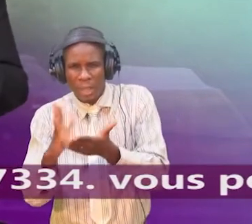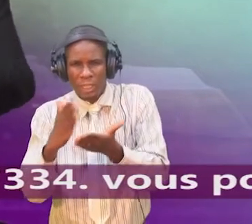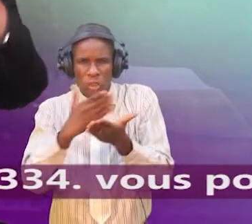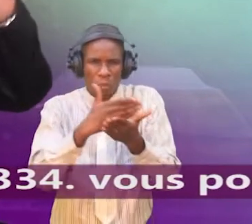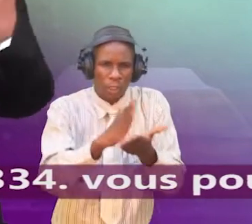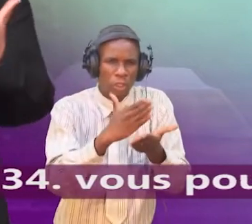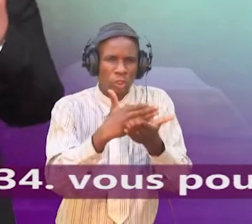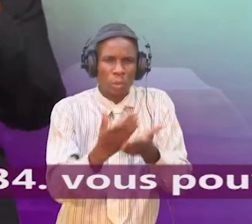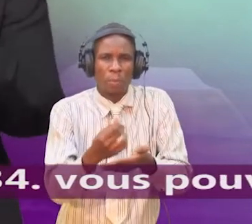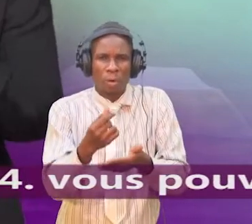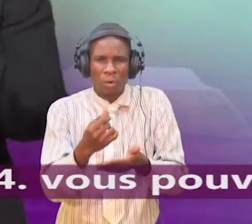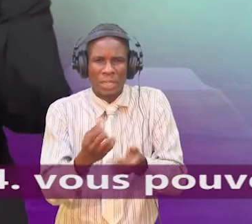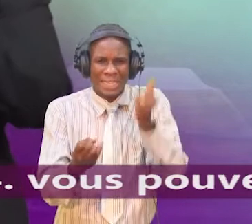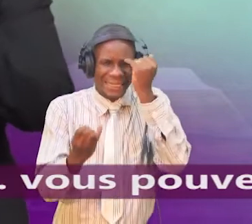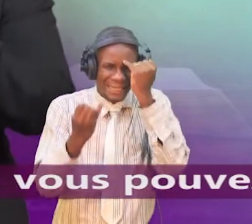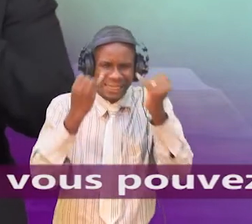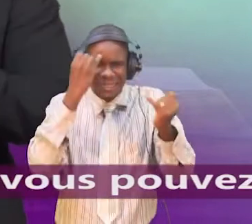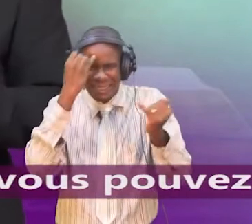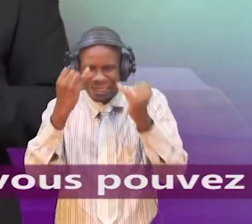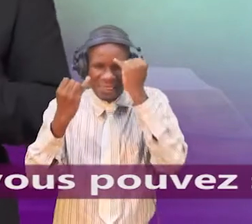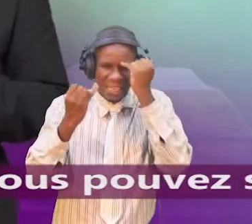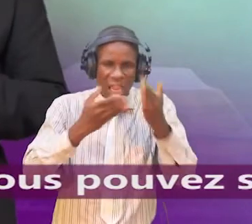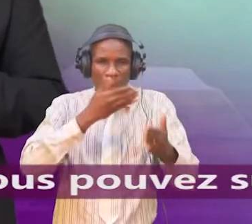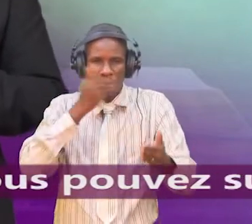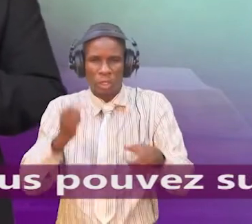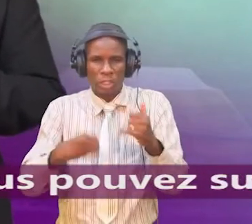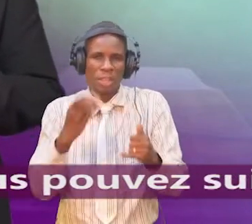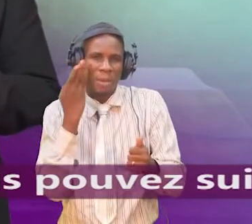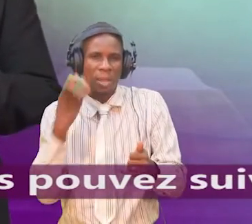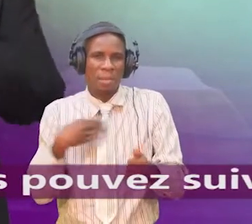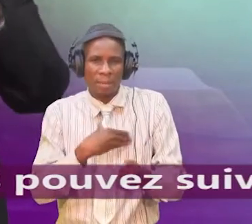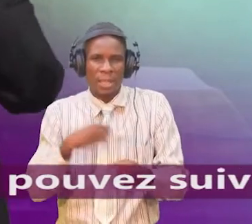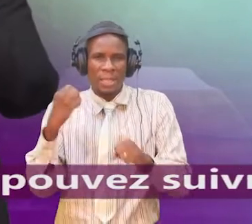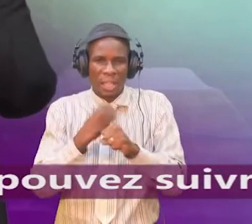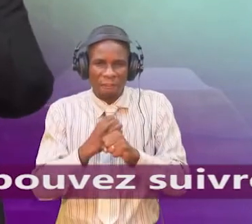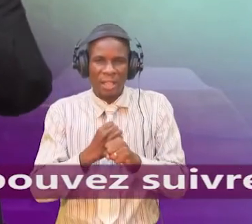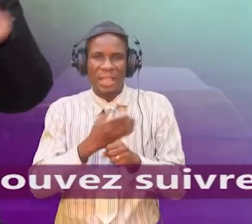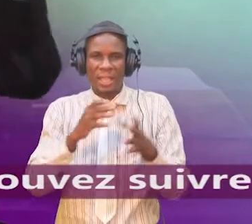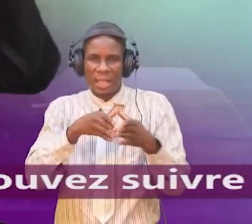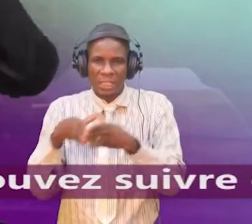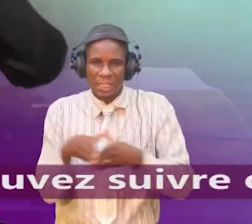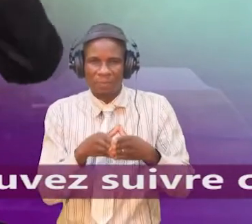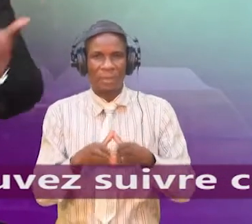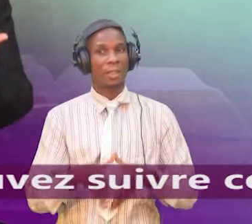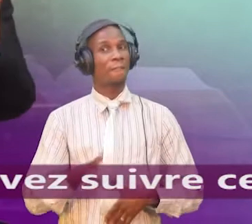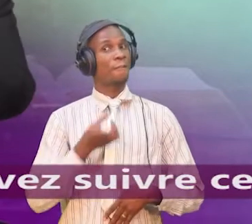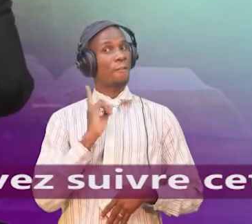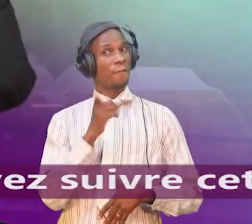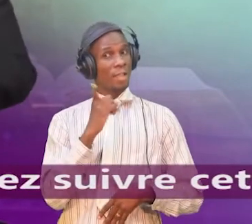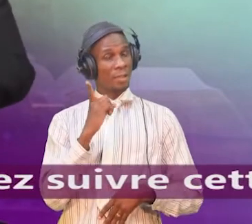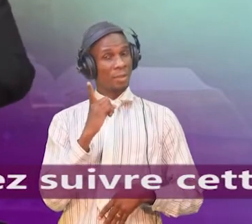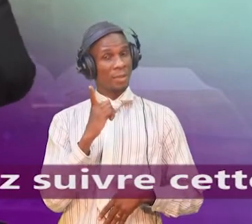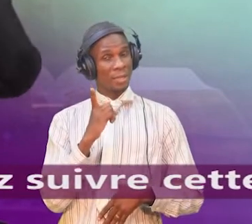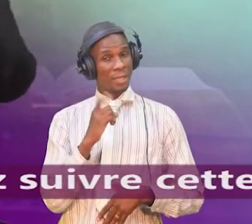misolo mpe koyeba kosungana mpenza na kati ya bobokoli bana mpe misala mosusu esengeli mpenza koyeba